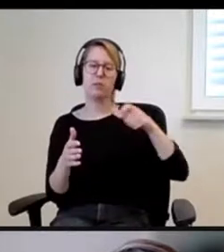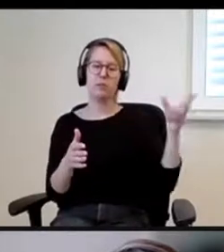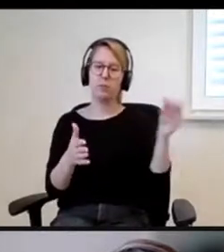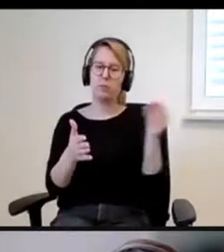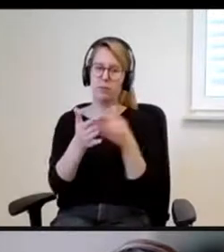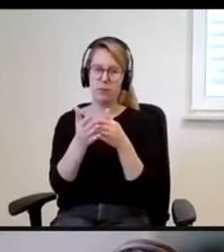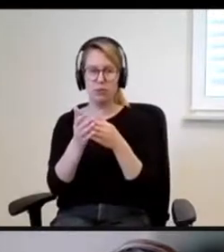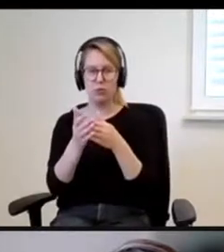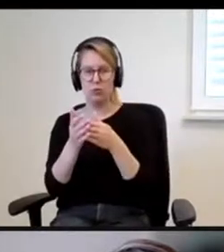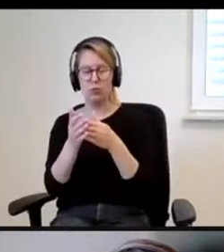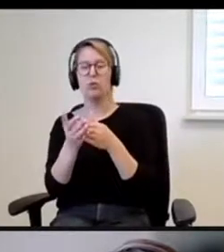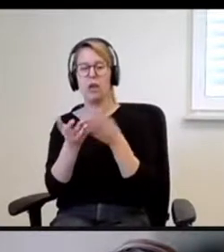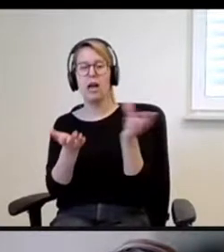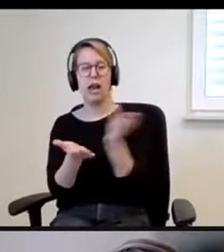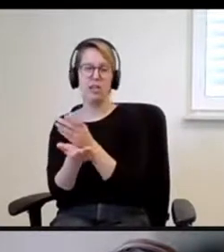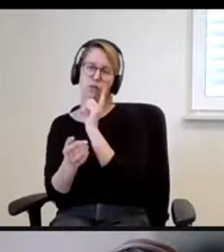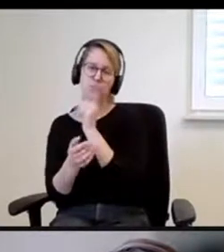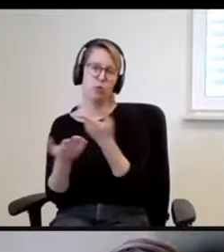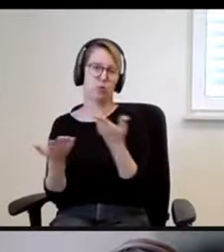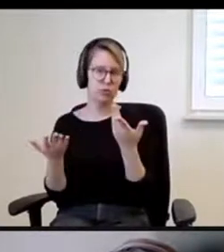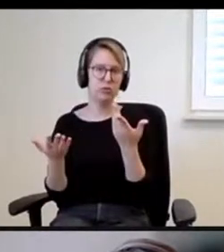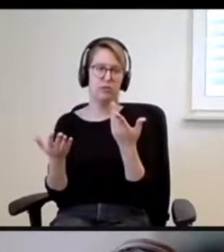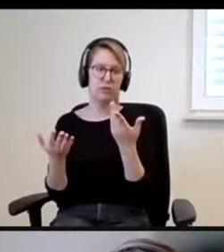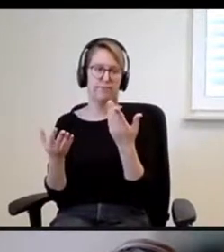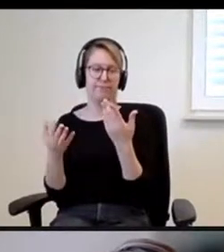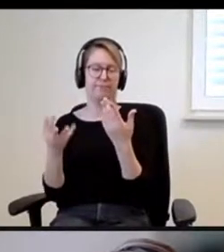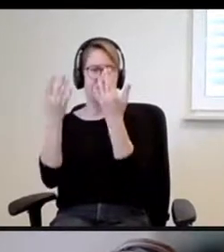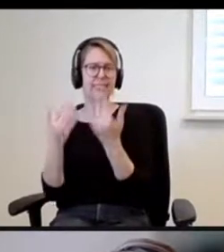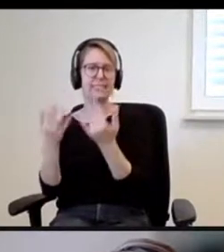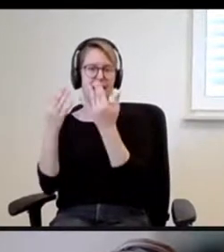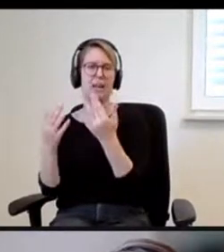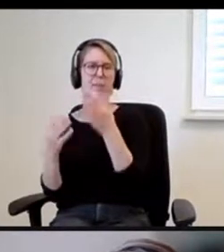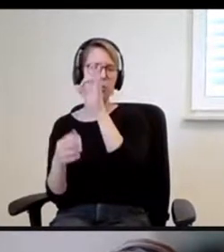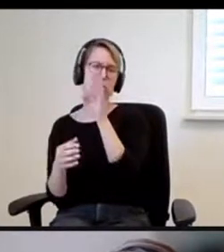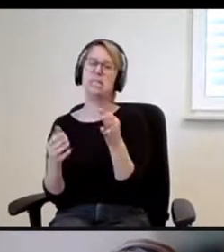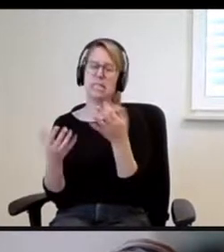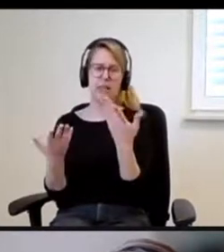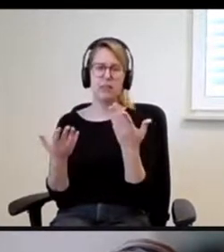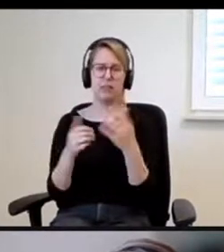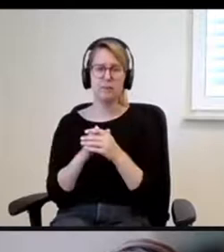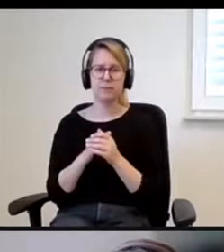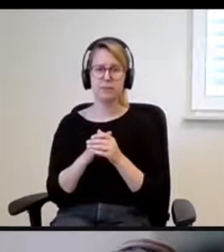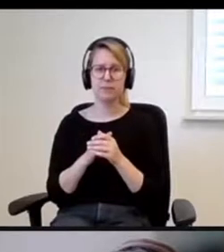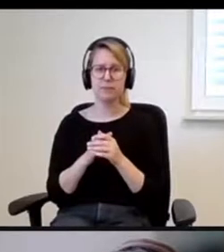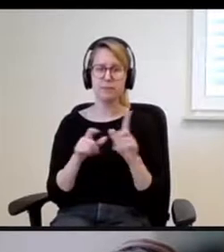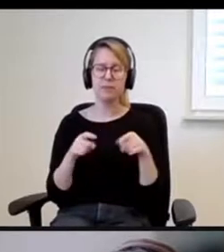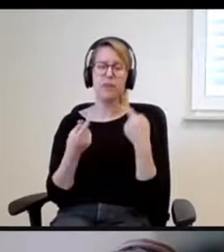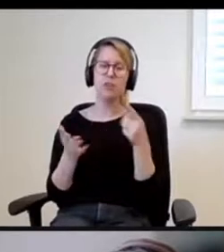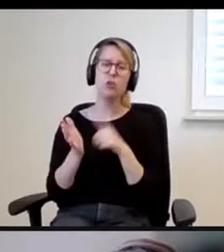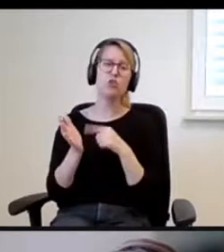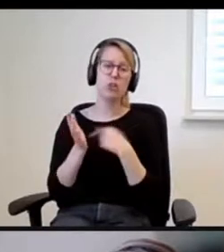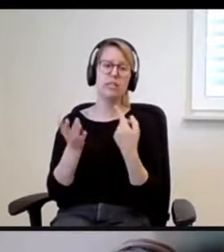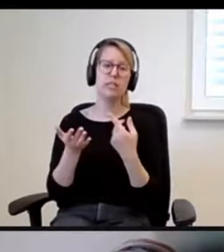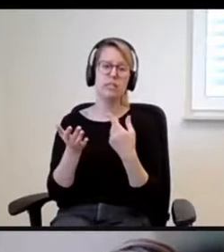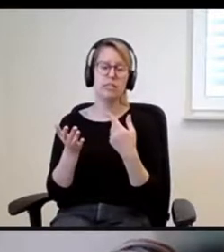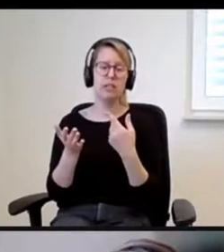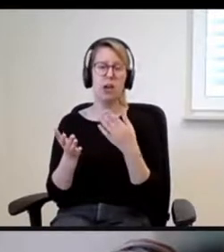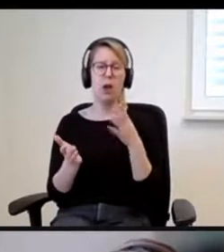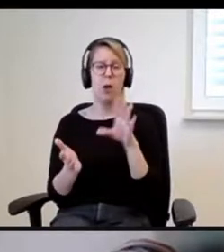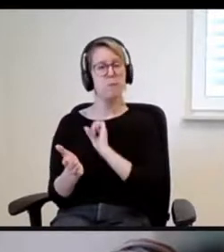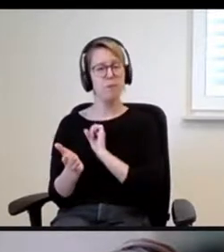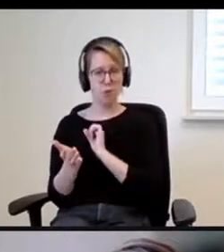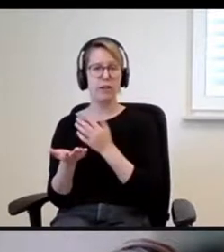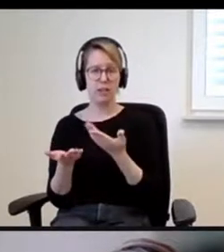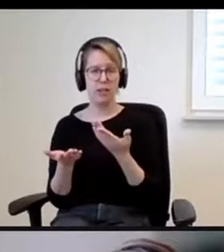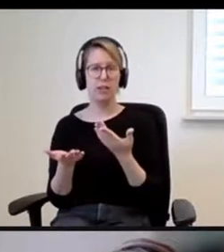les États membres donnent des tax incentives, je ne sais pas comment dire en français, et des subsides pour les entreprises